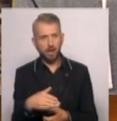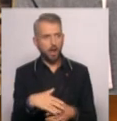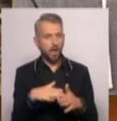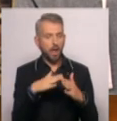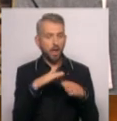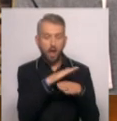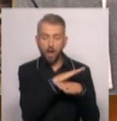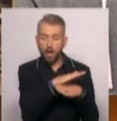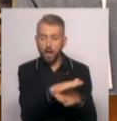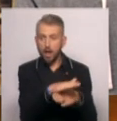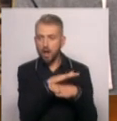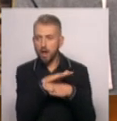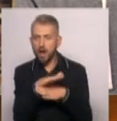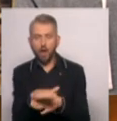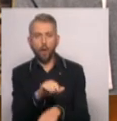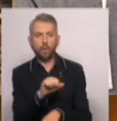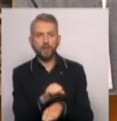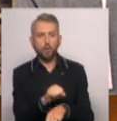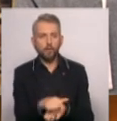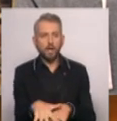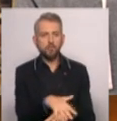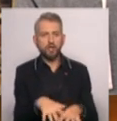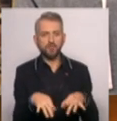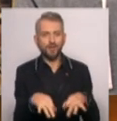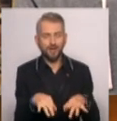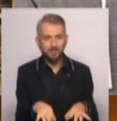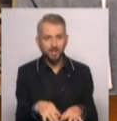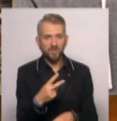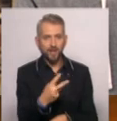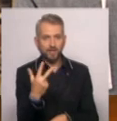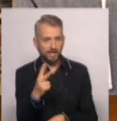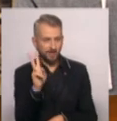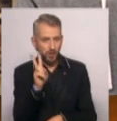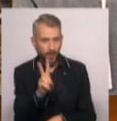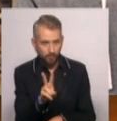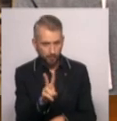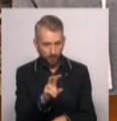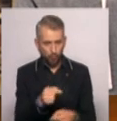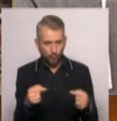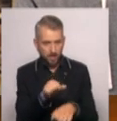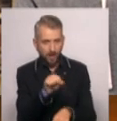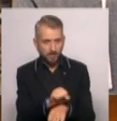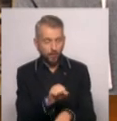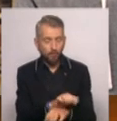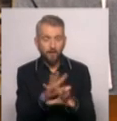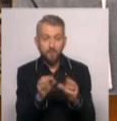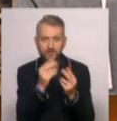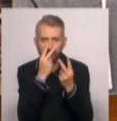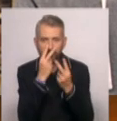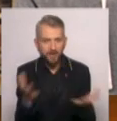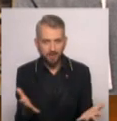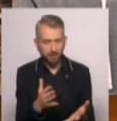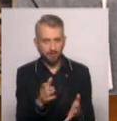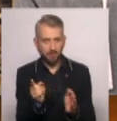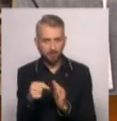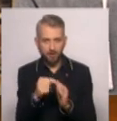сторон. Остановки общественного транспорта 23-го маршрута конкретно вообще не видно за ними.